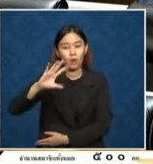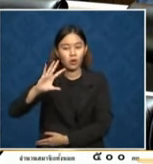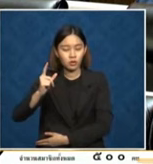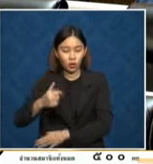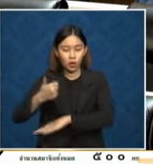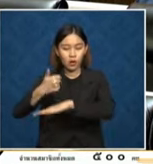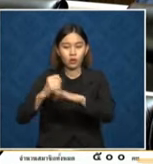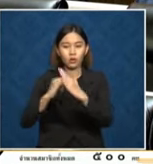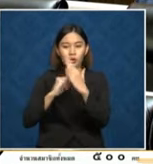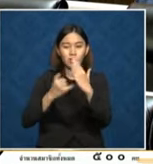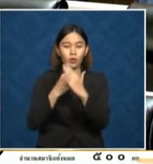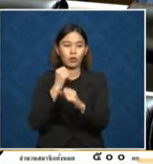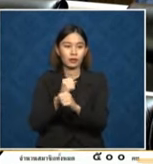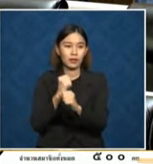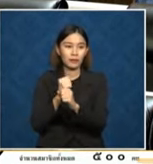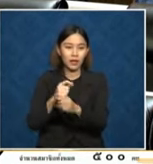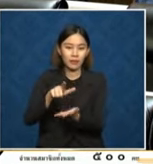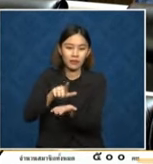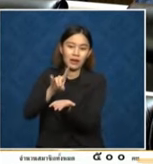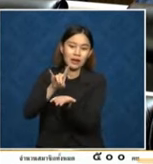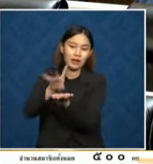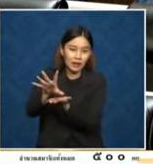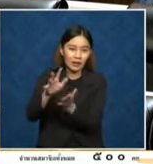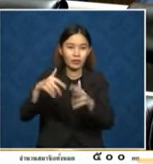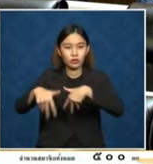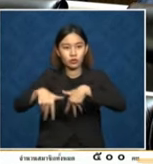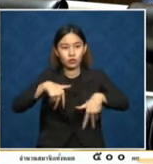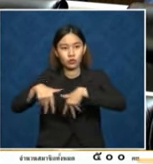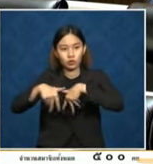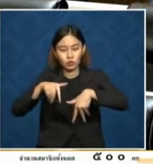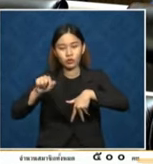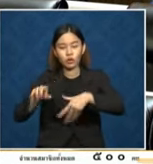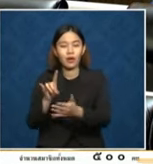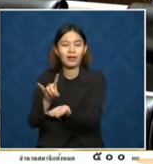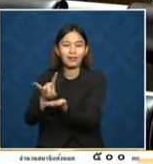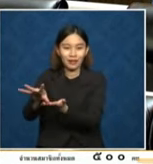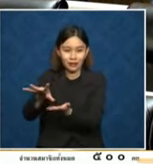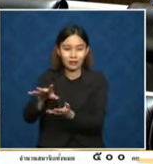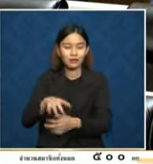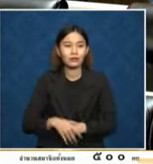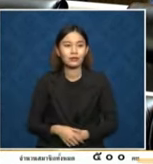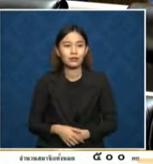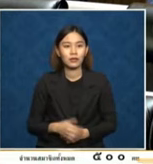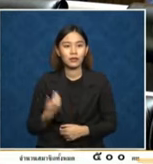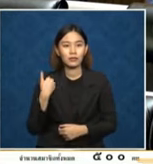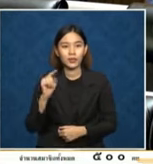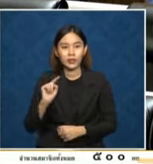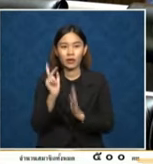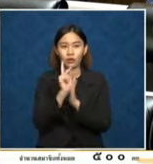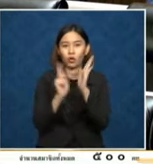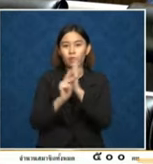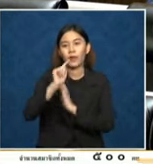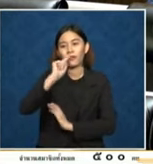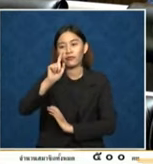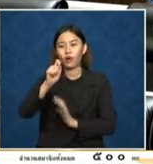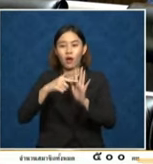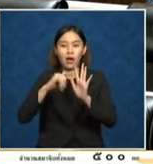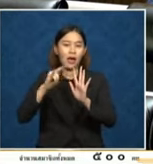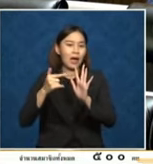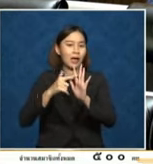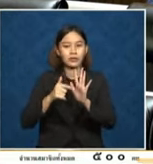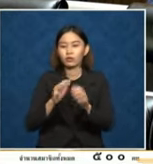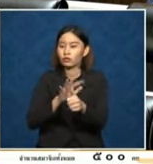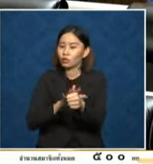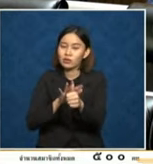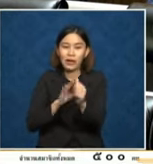การจังหวัดนะครับดำเนินการขับไล่ชาวบ้านออกจากพื้นที่ชุมชนดั้งเดิมนะครับออกจากพื้นที่อีกทั้งดำเนินคดีอาญาอย่างไม่ปราณีปราศัย